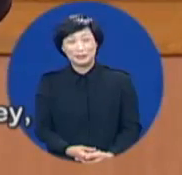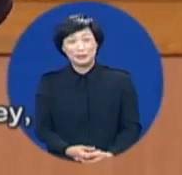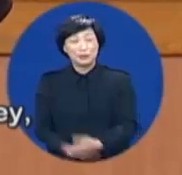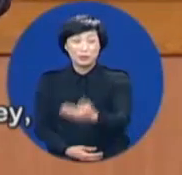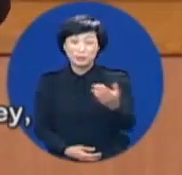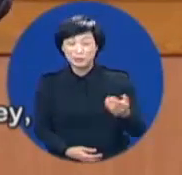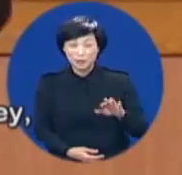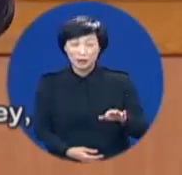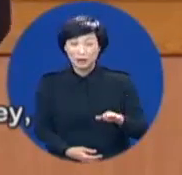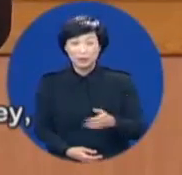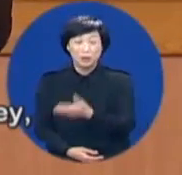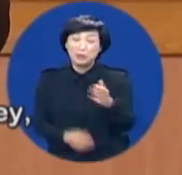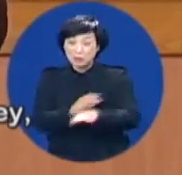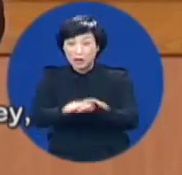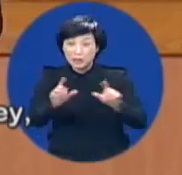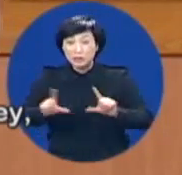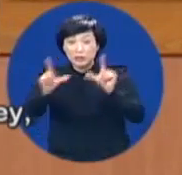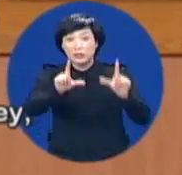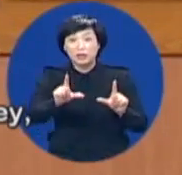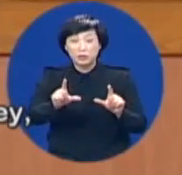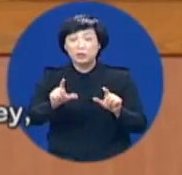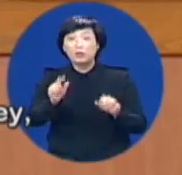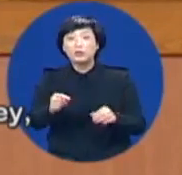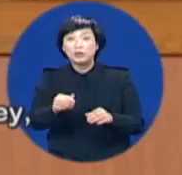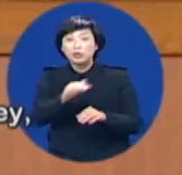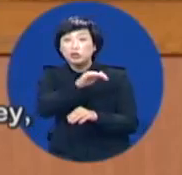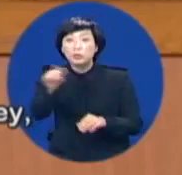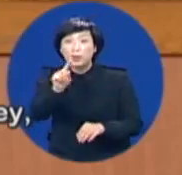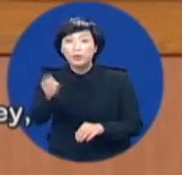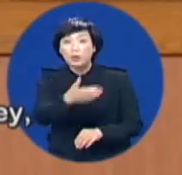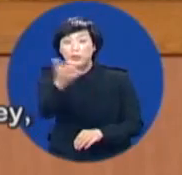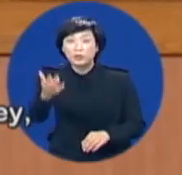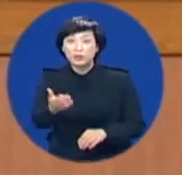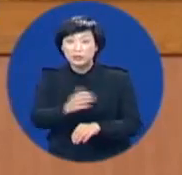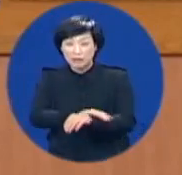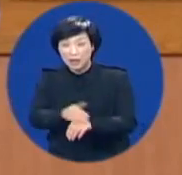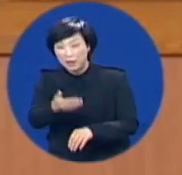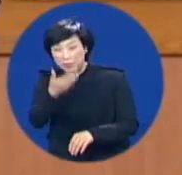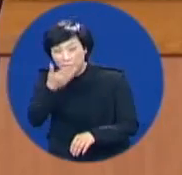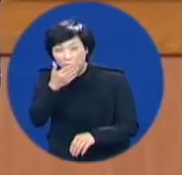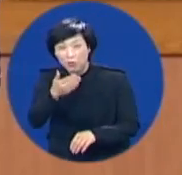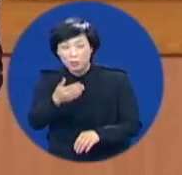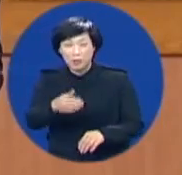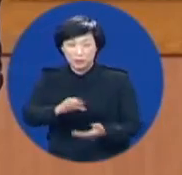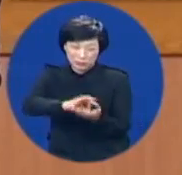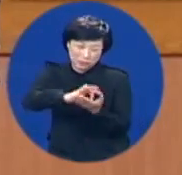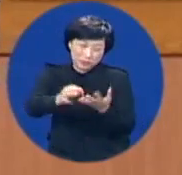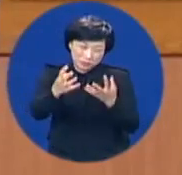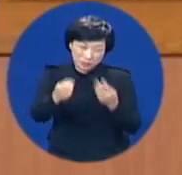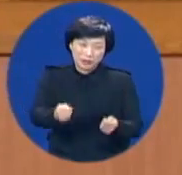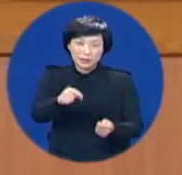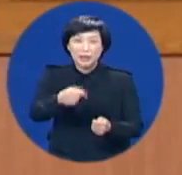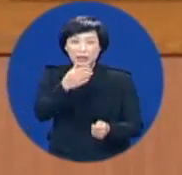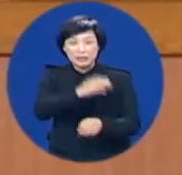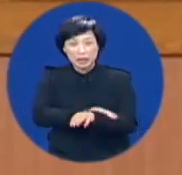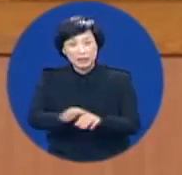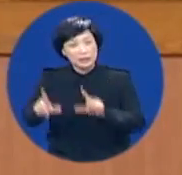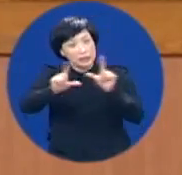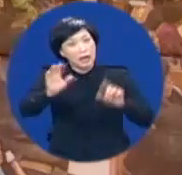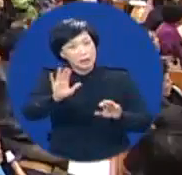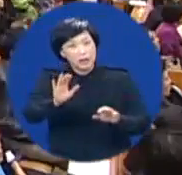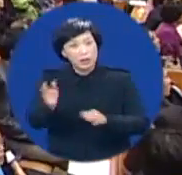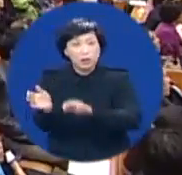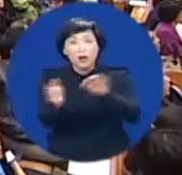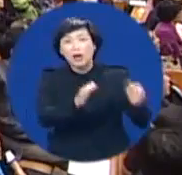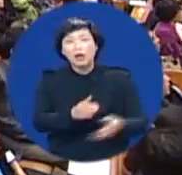뭐 잘 사는 게 뭐냐? 밥 잘 먹고 돈 잘 쓰는 게 잘 사는 게 아니라 행복하게 사는 게 잘